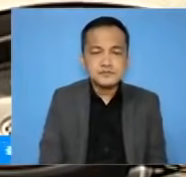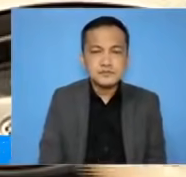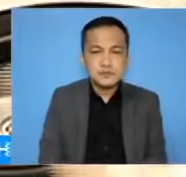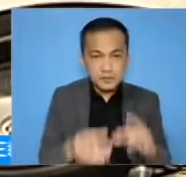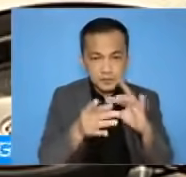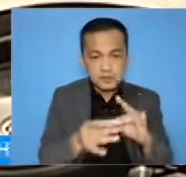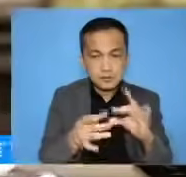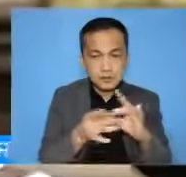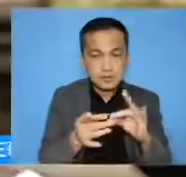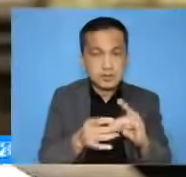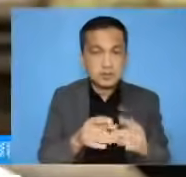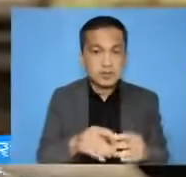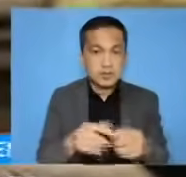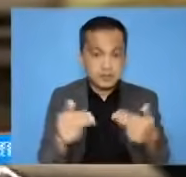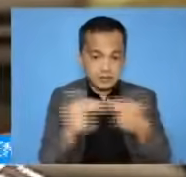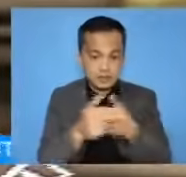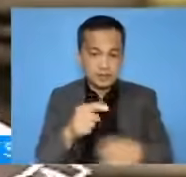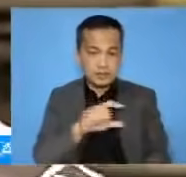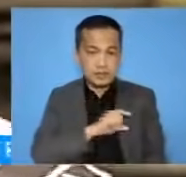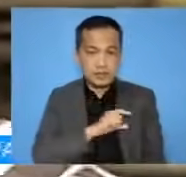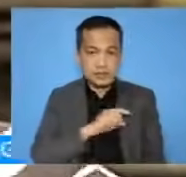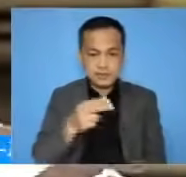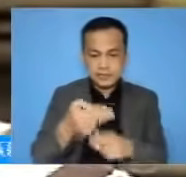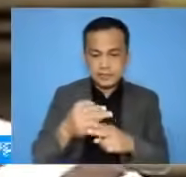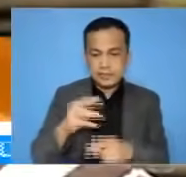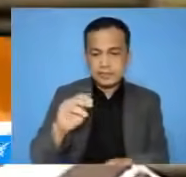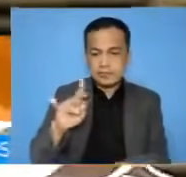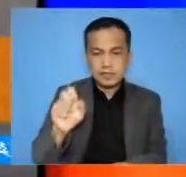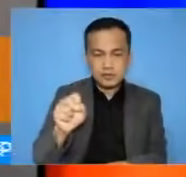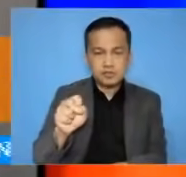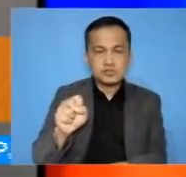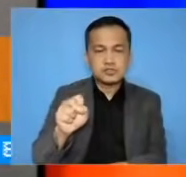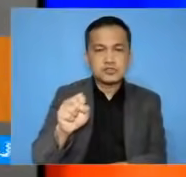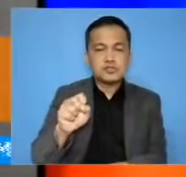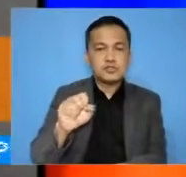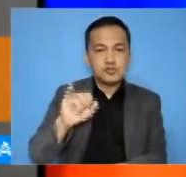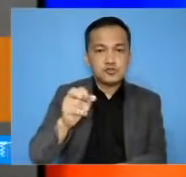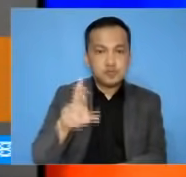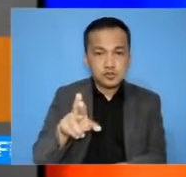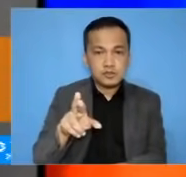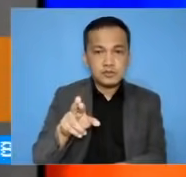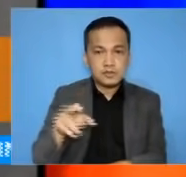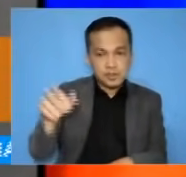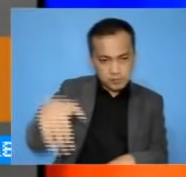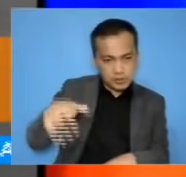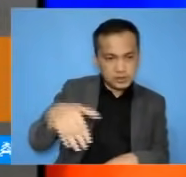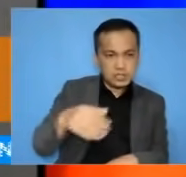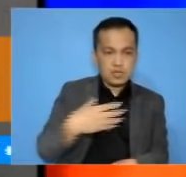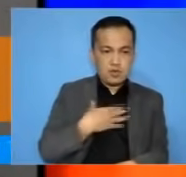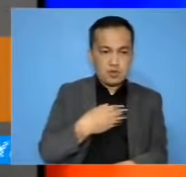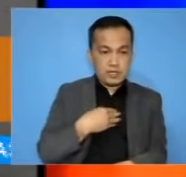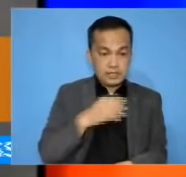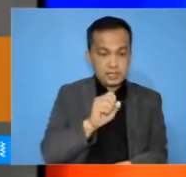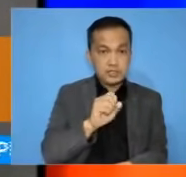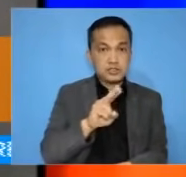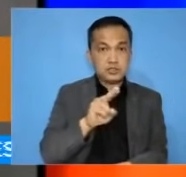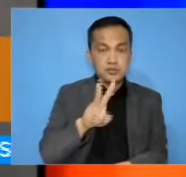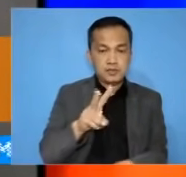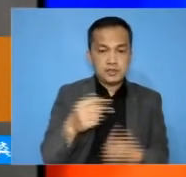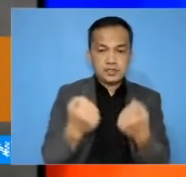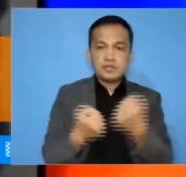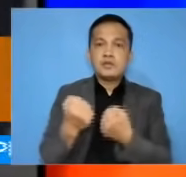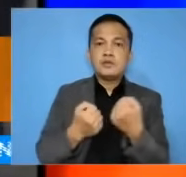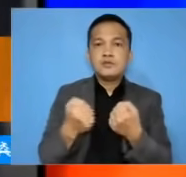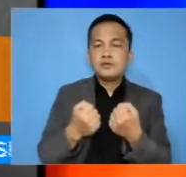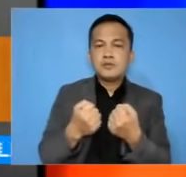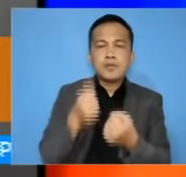Traffic enforcer na si Marcos Ansores Jr. Pinara nila ang puting SUV na minamaneho ng